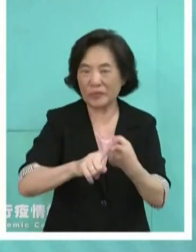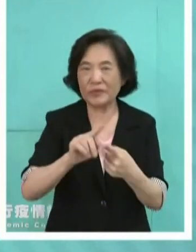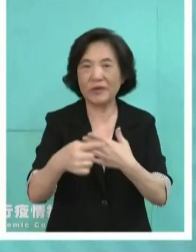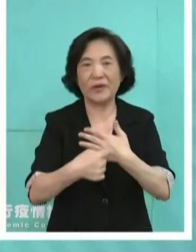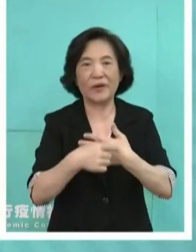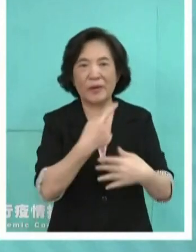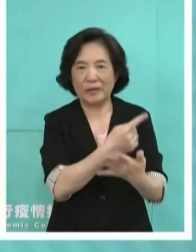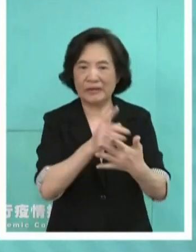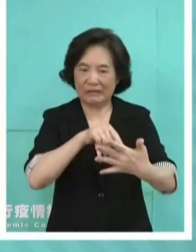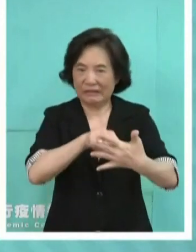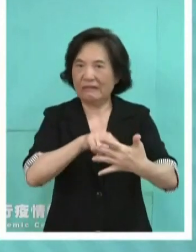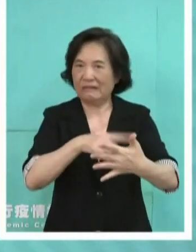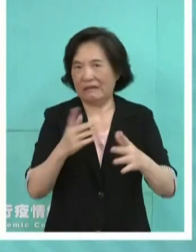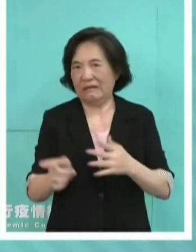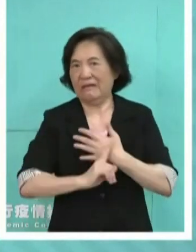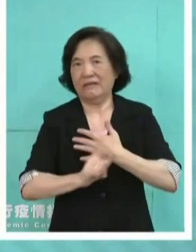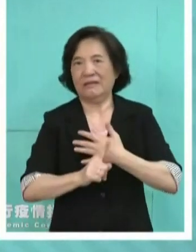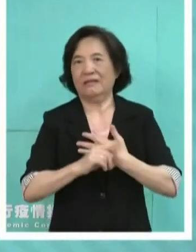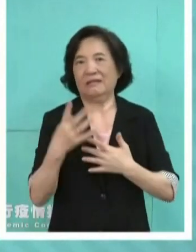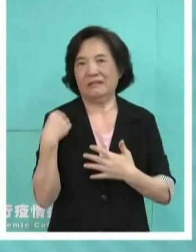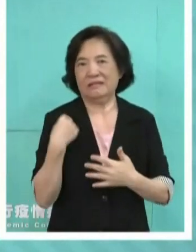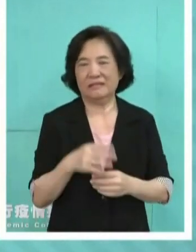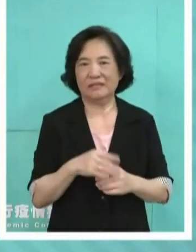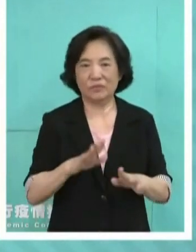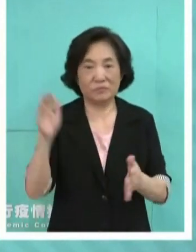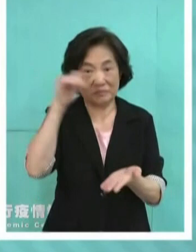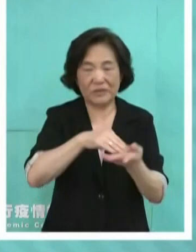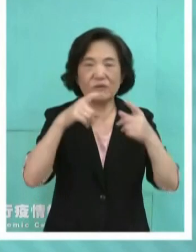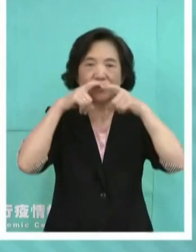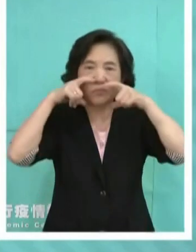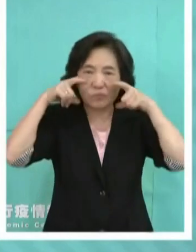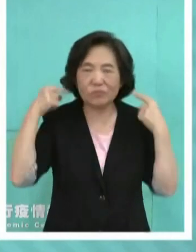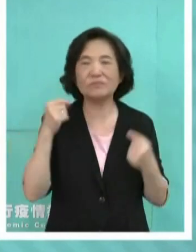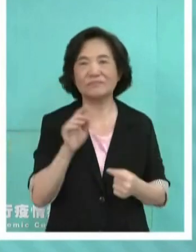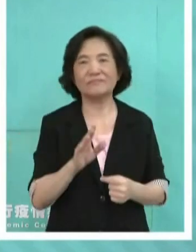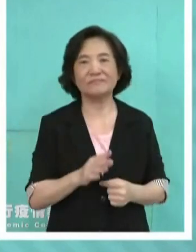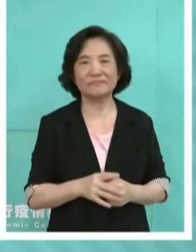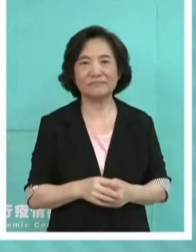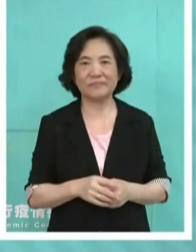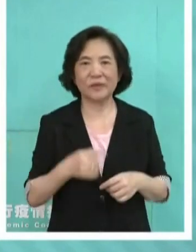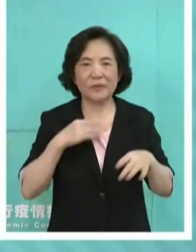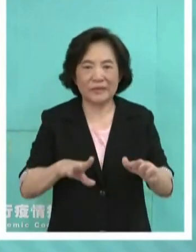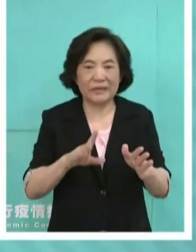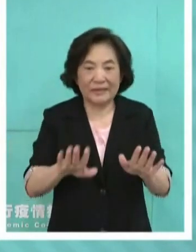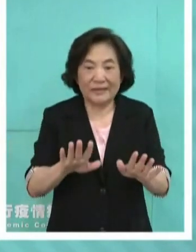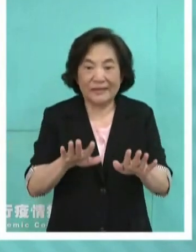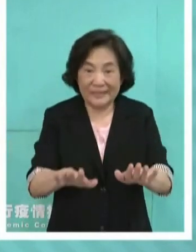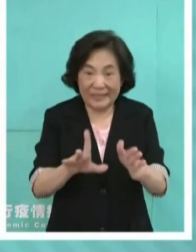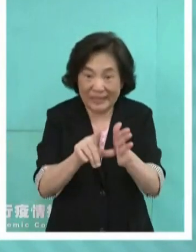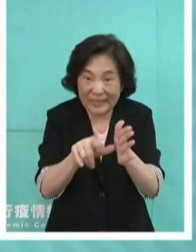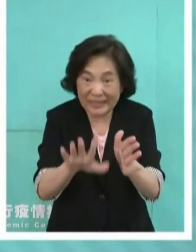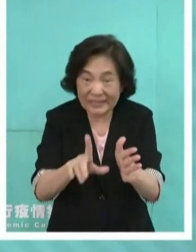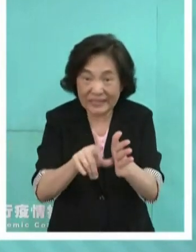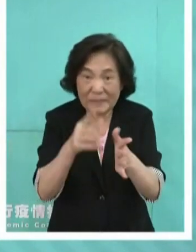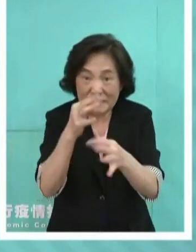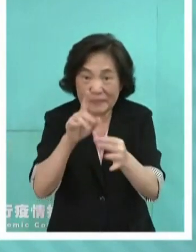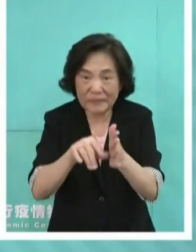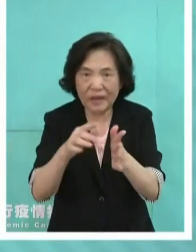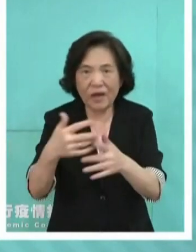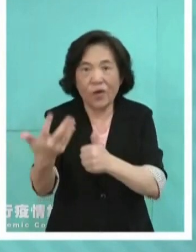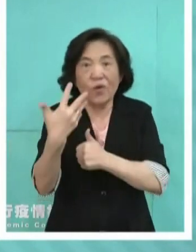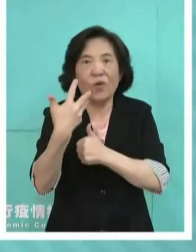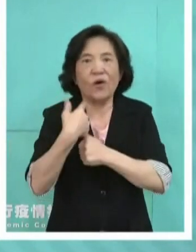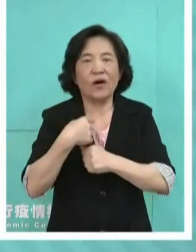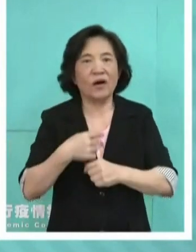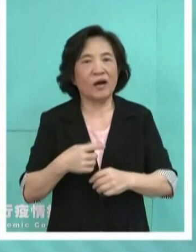大家是很紧张的，至少我们现在都戴着口罩，所以在这个时刻，你知道哦，这个大大